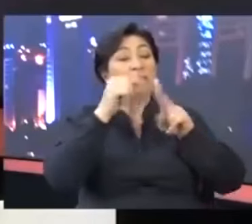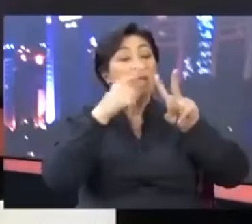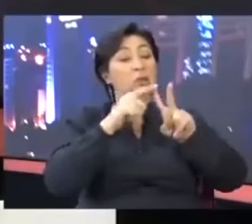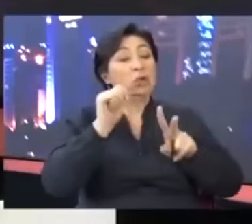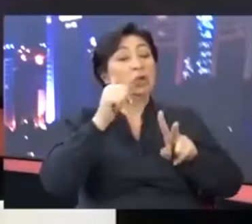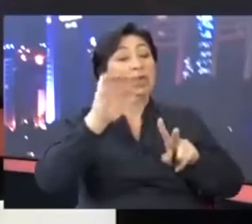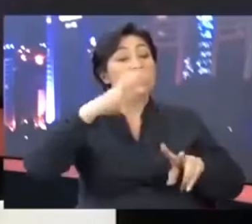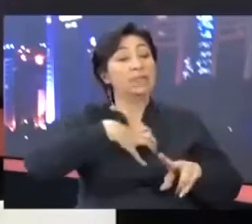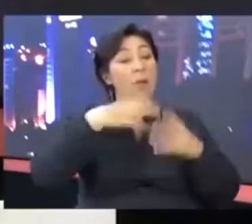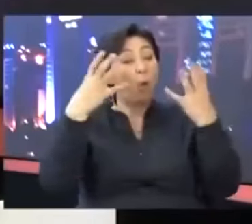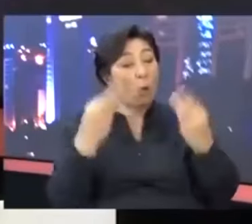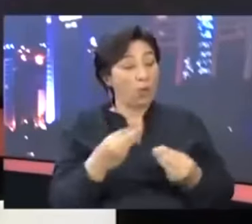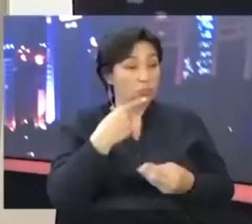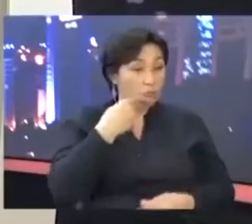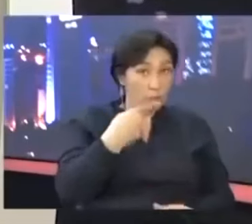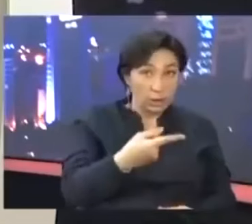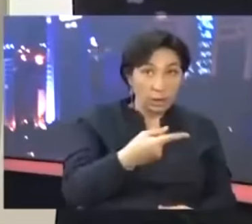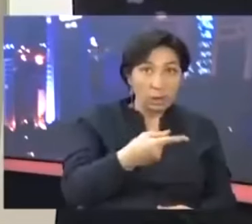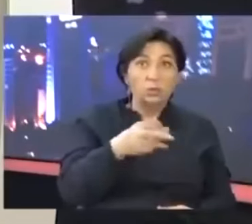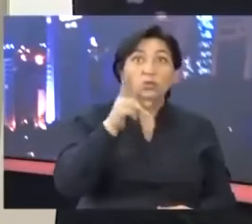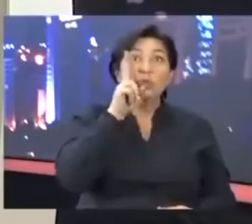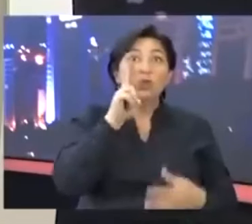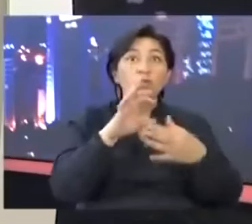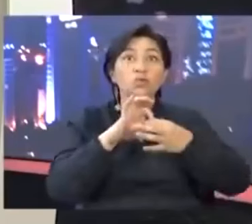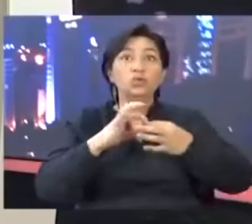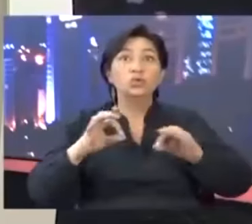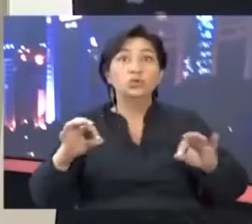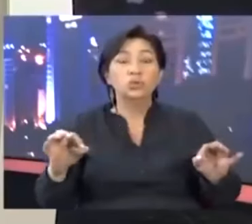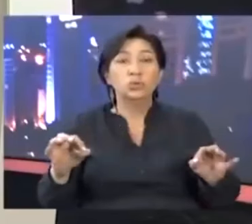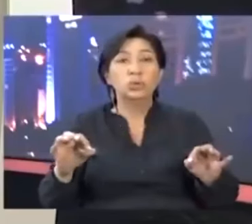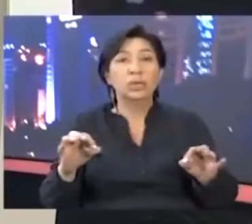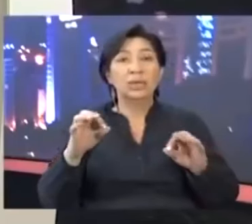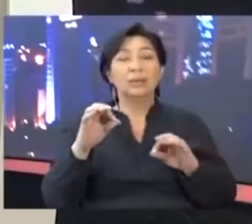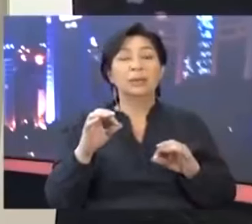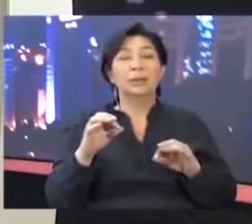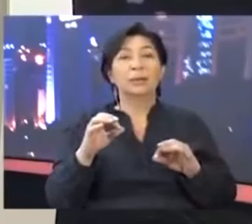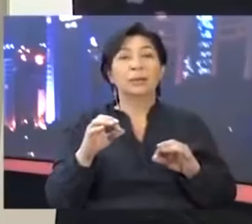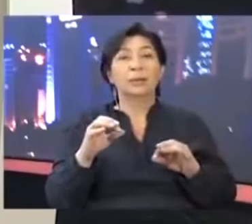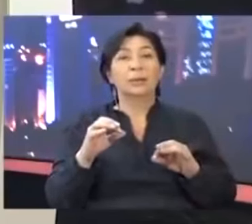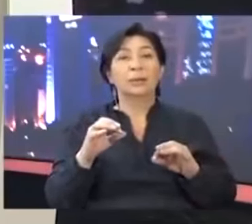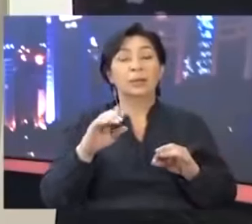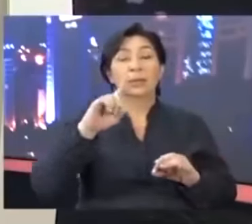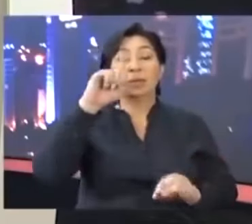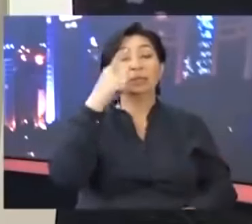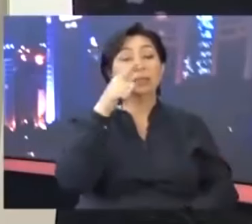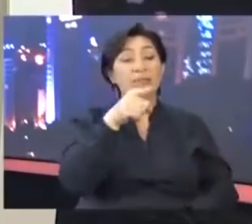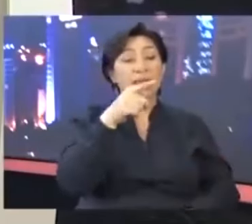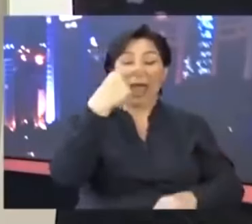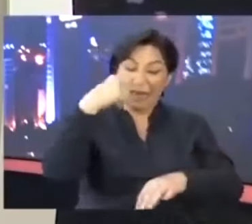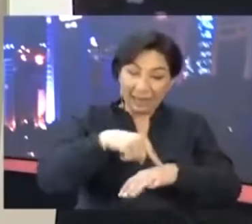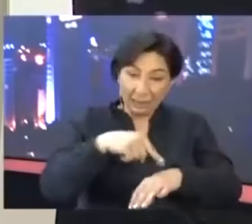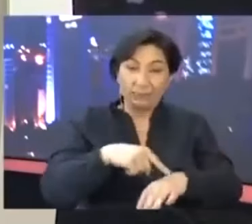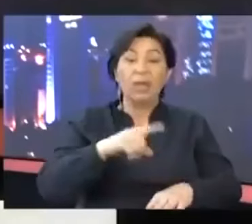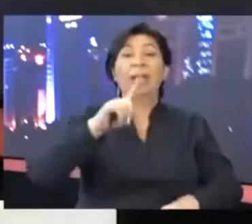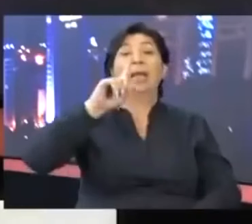hükmeden onun sahibi olduğu söylenirken Ondan sonra iyyake ile beraber yalnız sana kulluk ederim